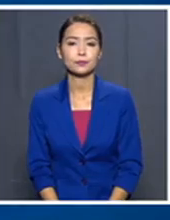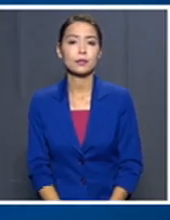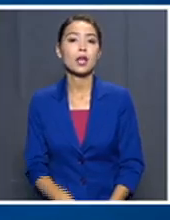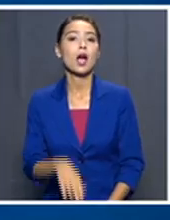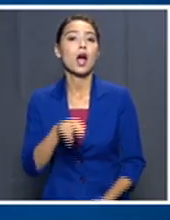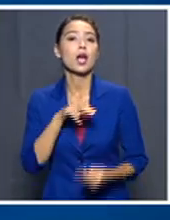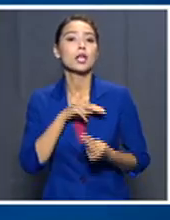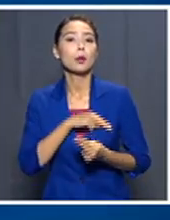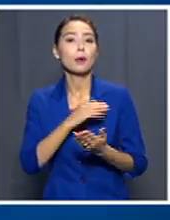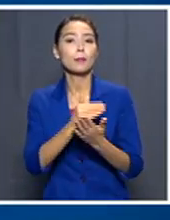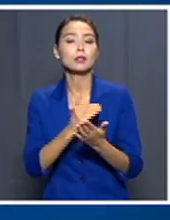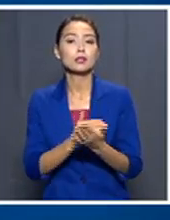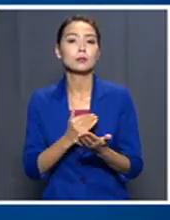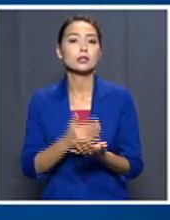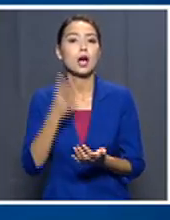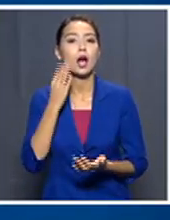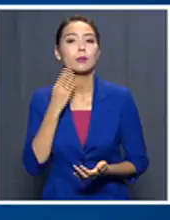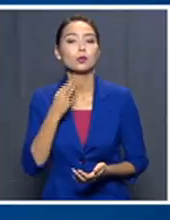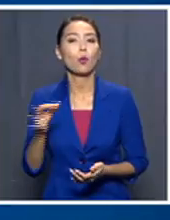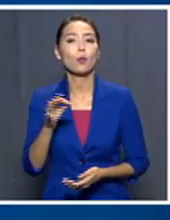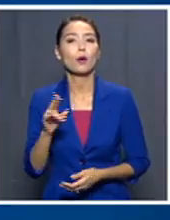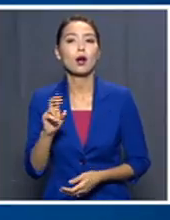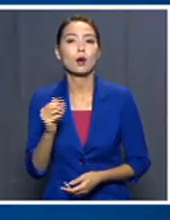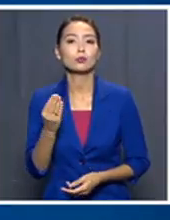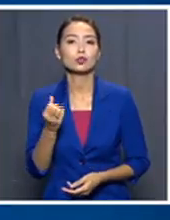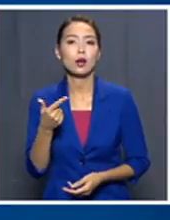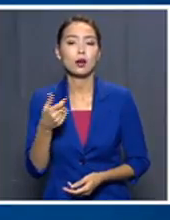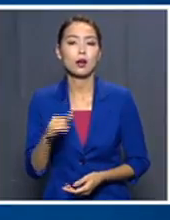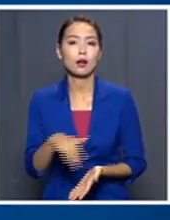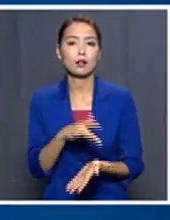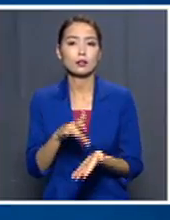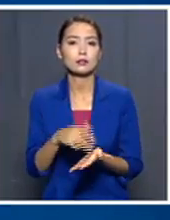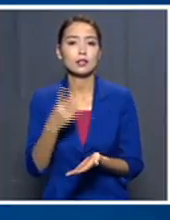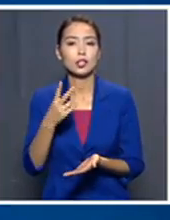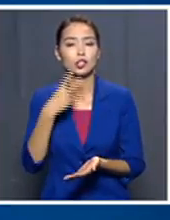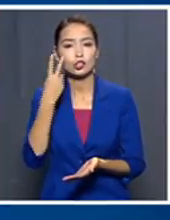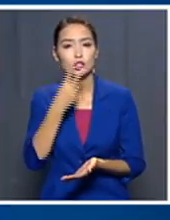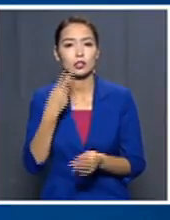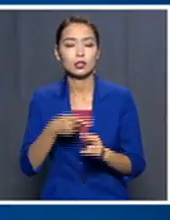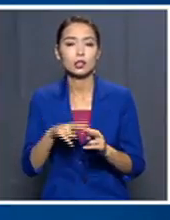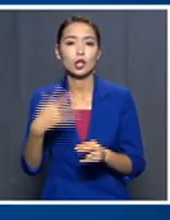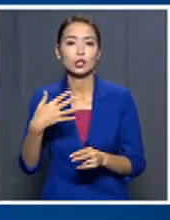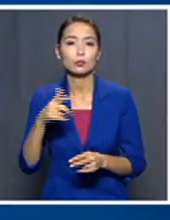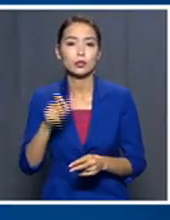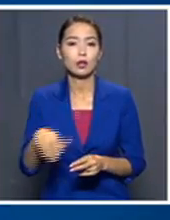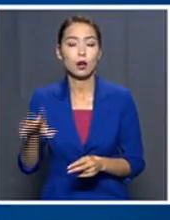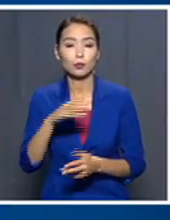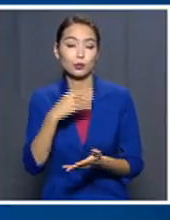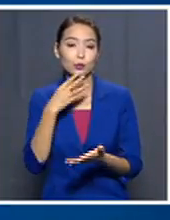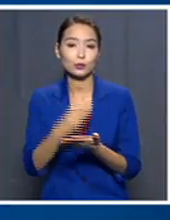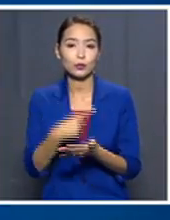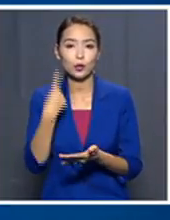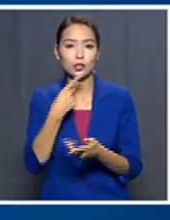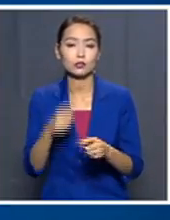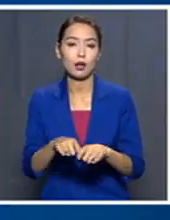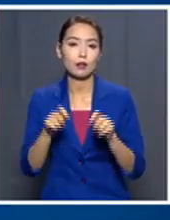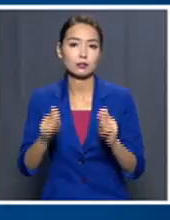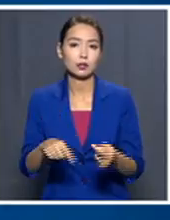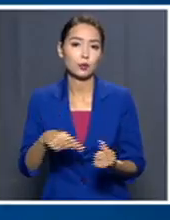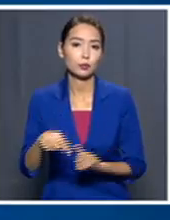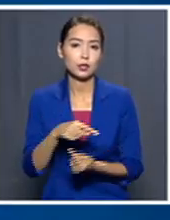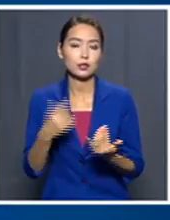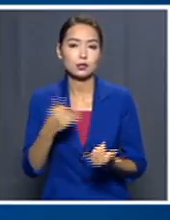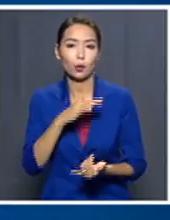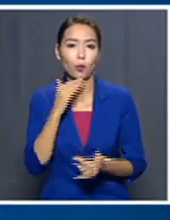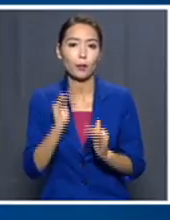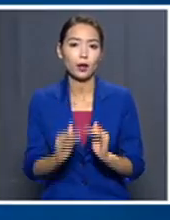Еңбек бағдарламасы аясында Алматы облысы Қапшағай қаласында 2 жылдың ішінде 50-ден астам адам жеке кәсіп бастаған. Арасында көп балалы